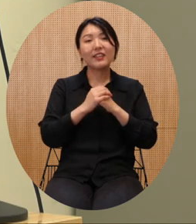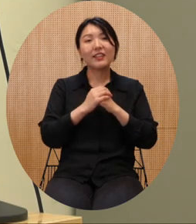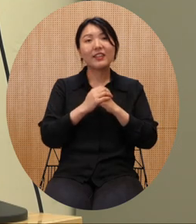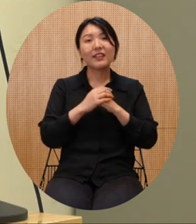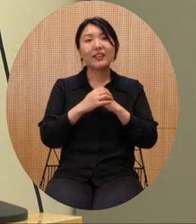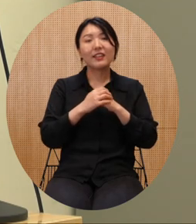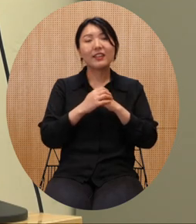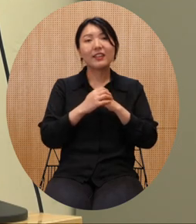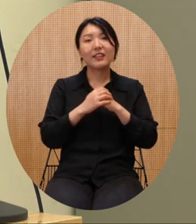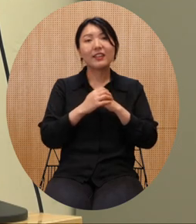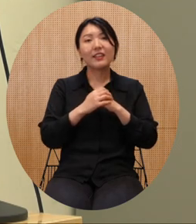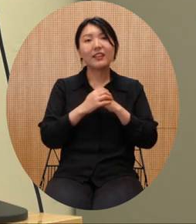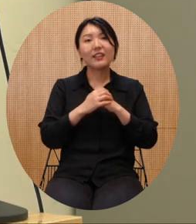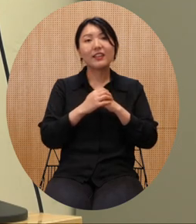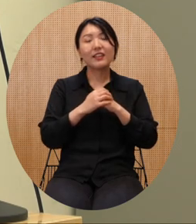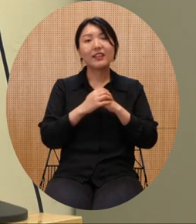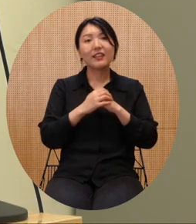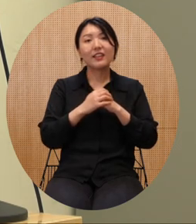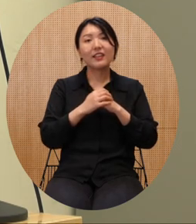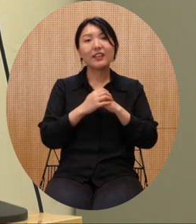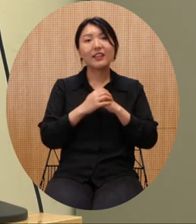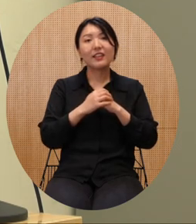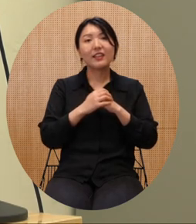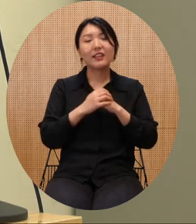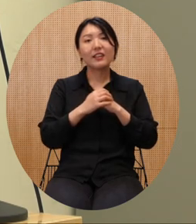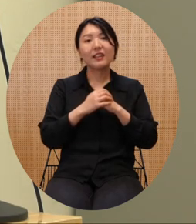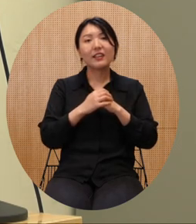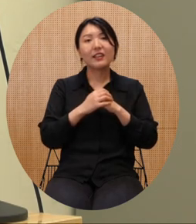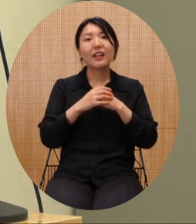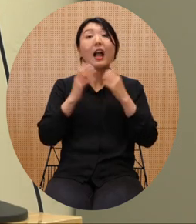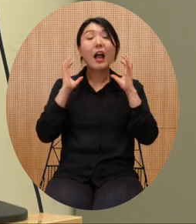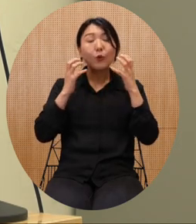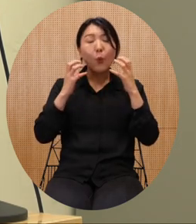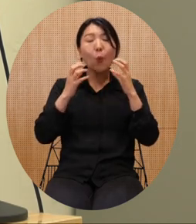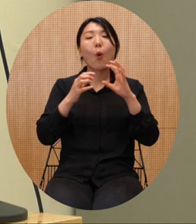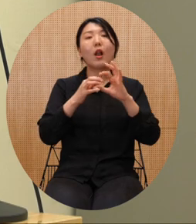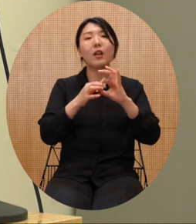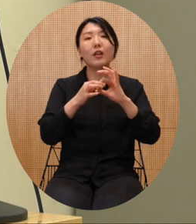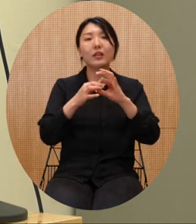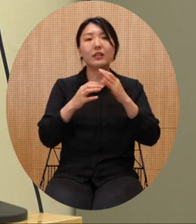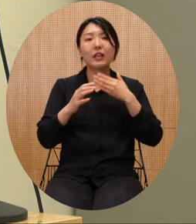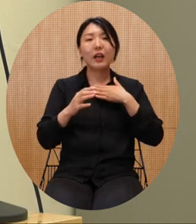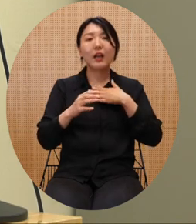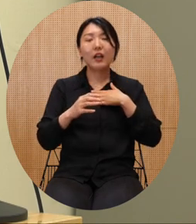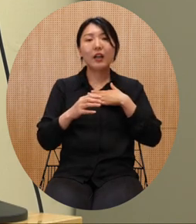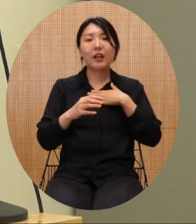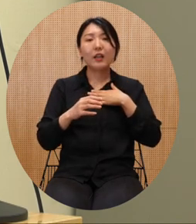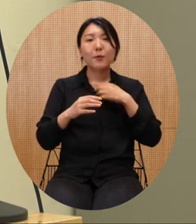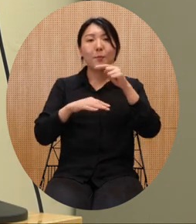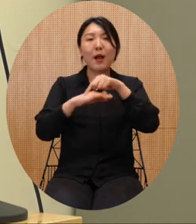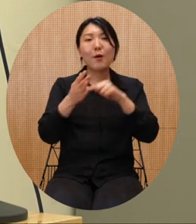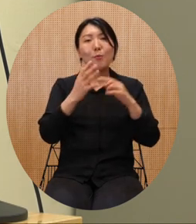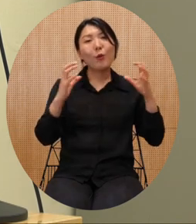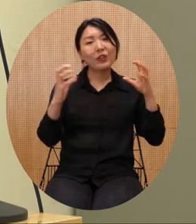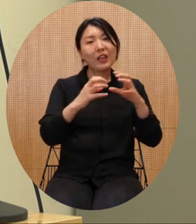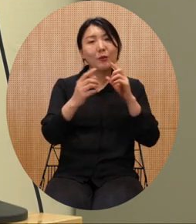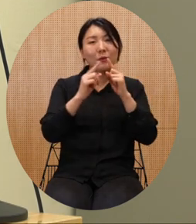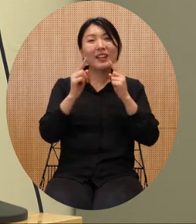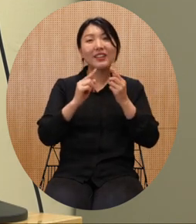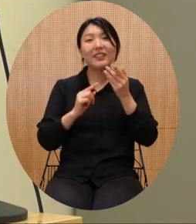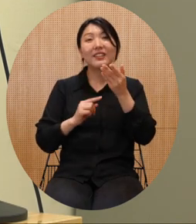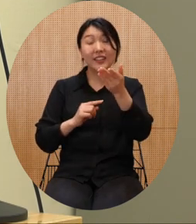근데 그 일단은 아동에 관해서 아까 제가 계속 마음을 모은다라는 얘기를 계속